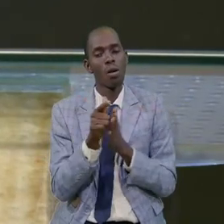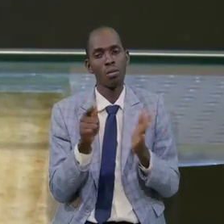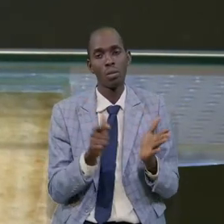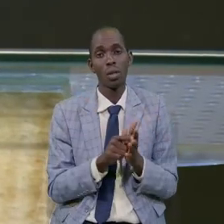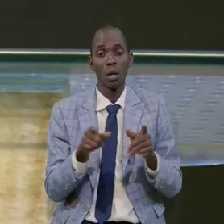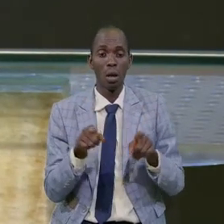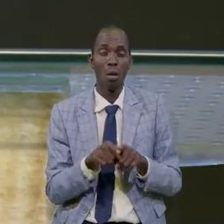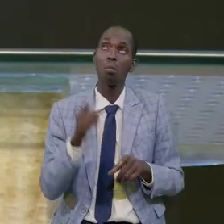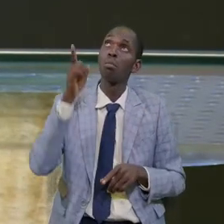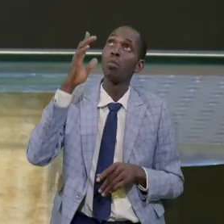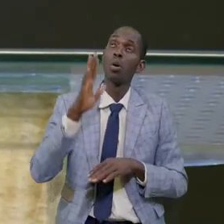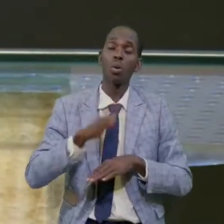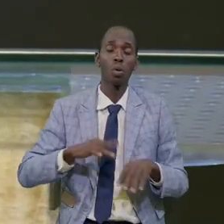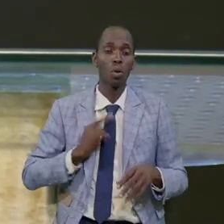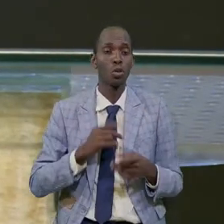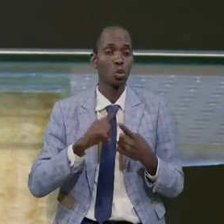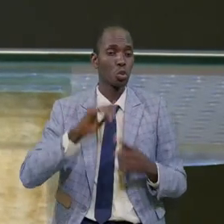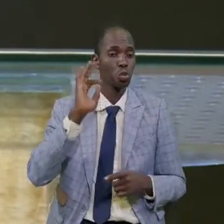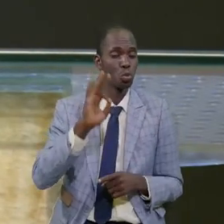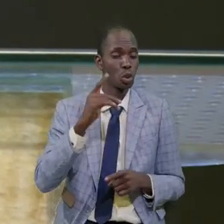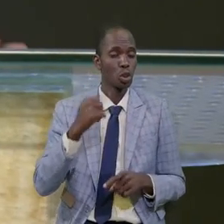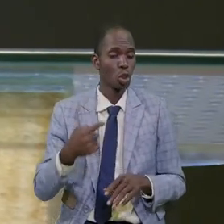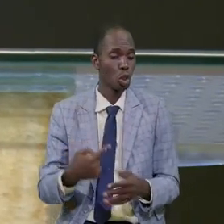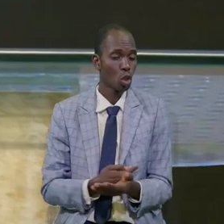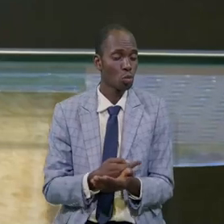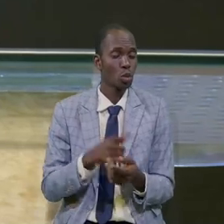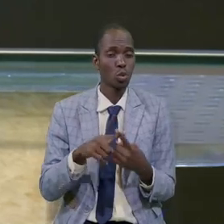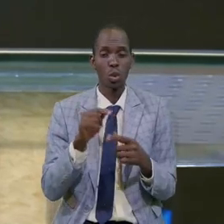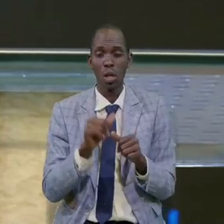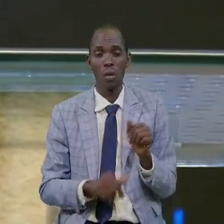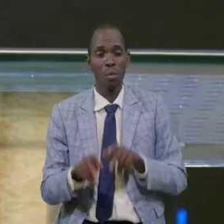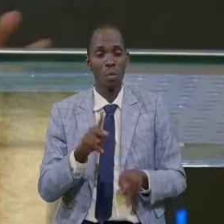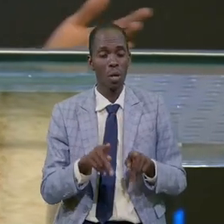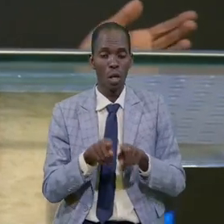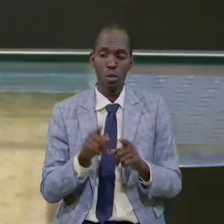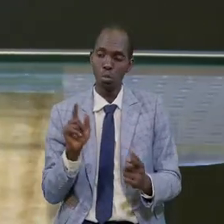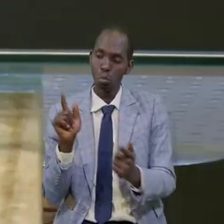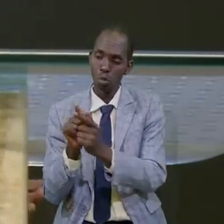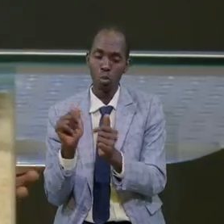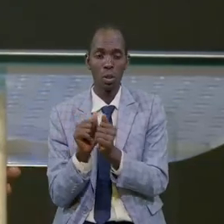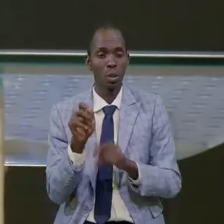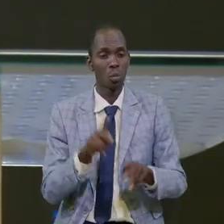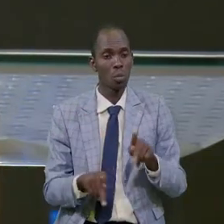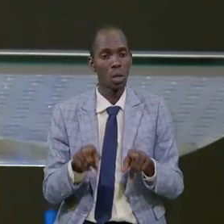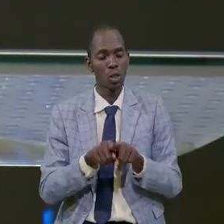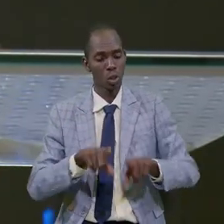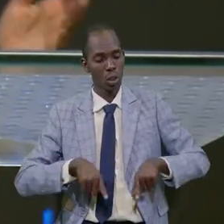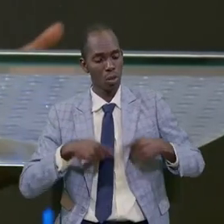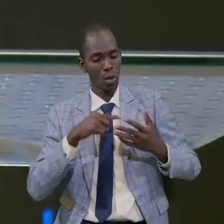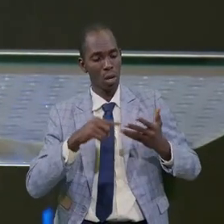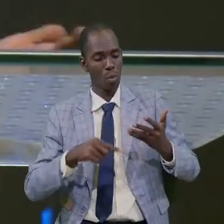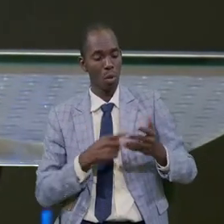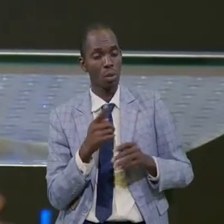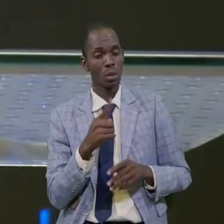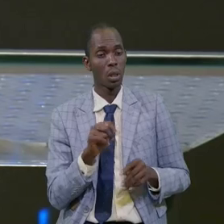comme le Seigneur nous a appelés à prêcher l'évangile à toute la création, comme nous abordons ces créatures, comme nous vivons avec